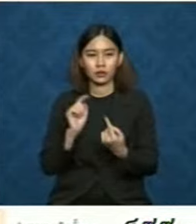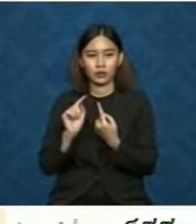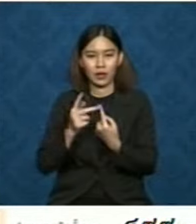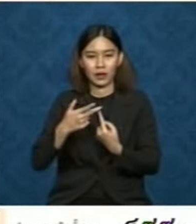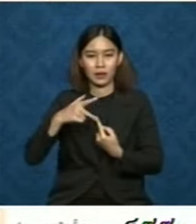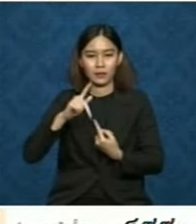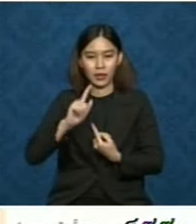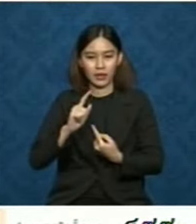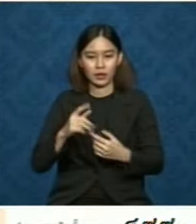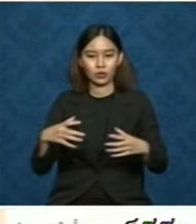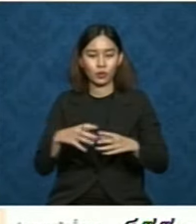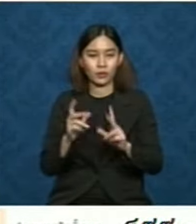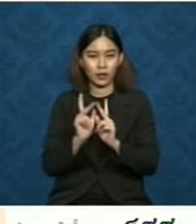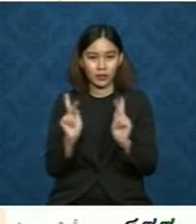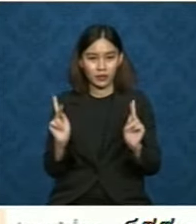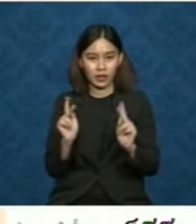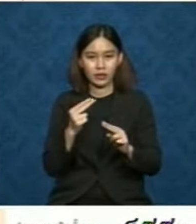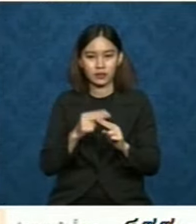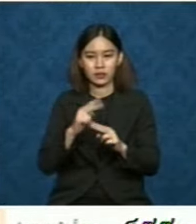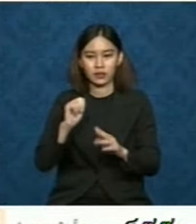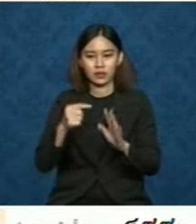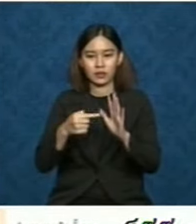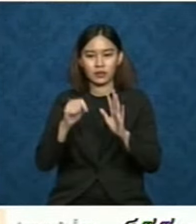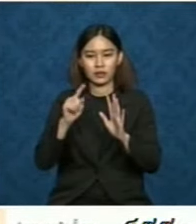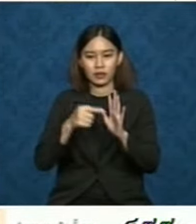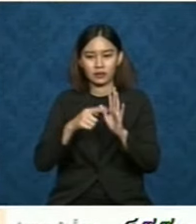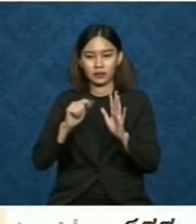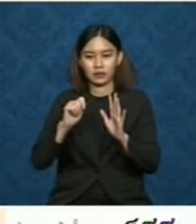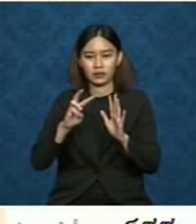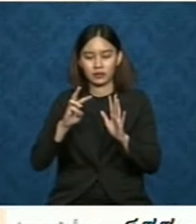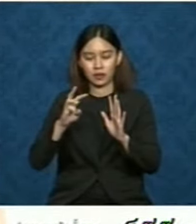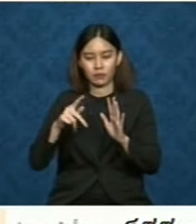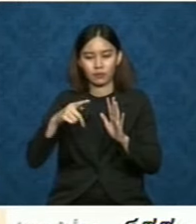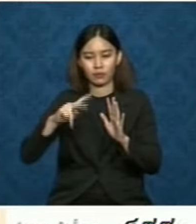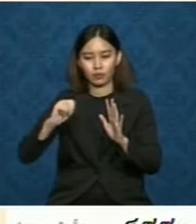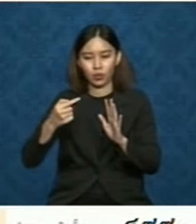คณะกรรมาธิการครับคุณณัฐพงษ์สุริยศสนธ์ได้มีหนังสือแจ้งว่า